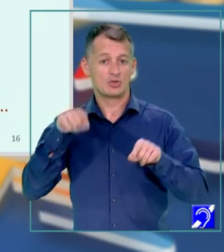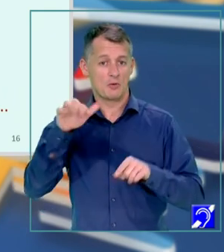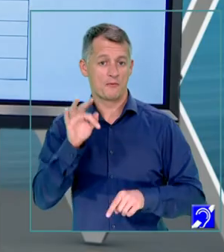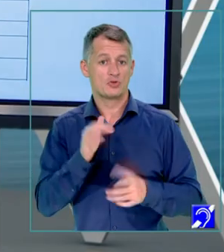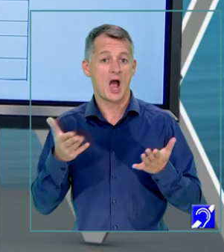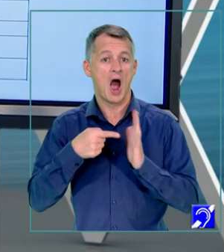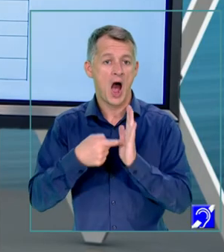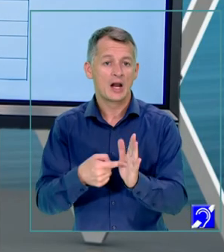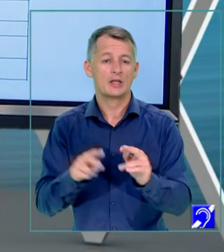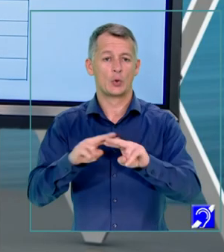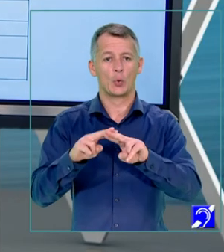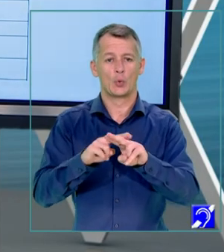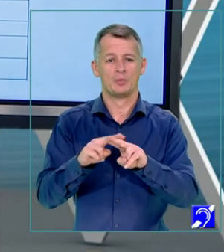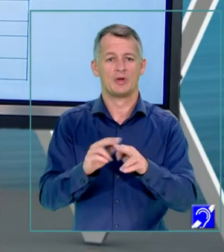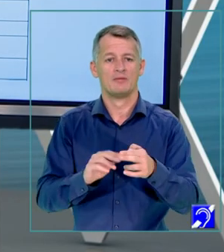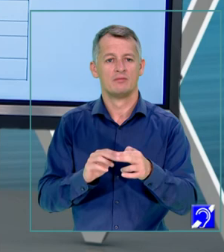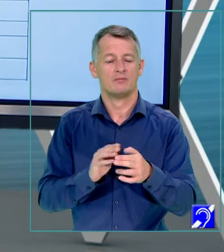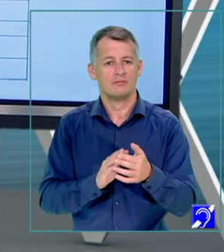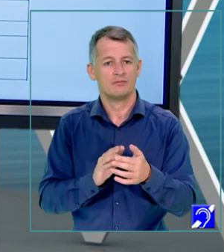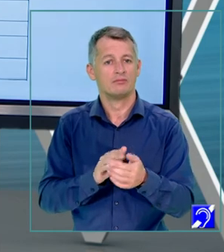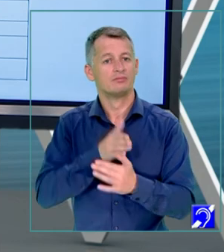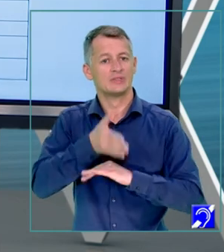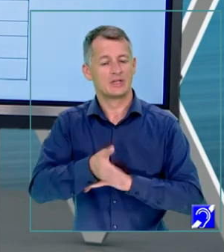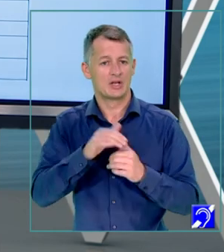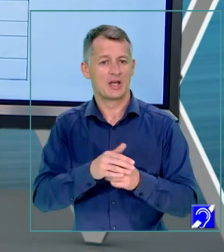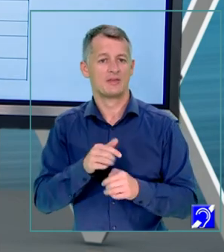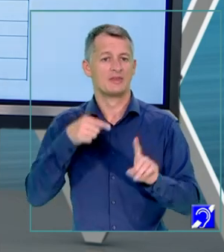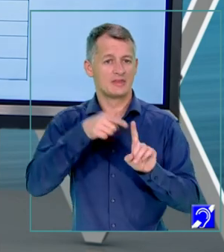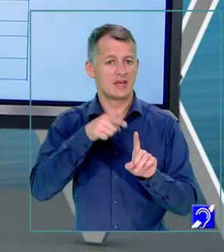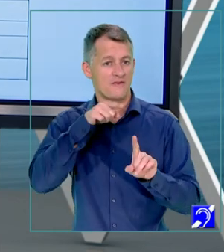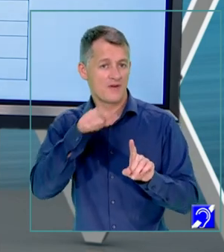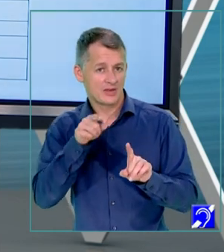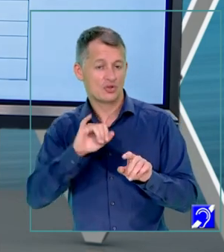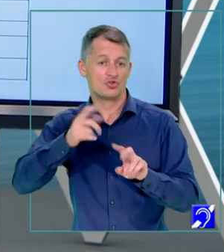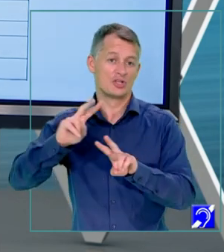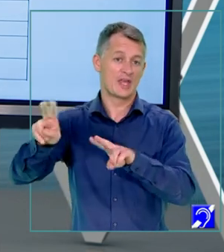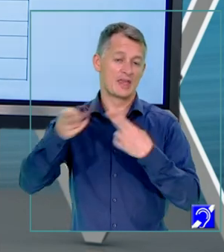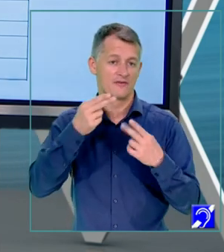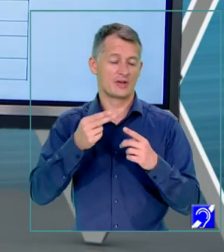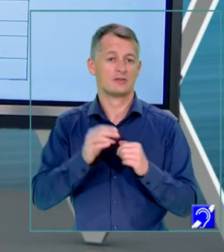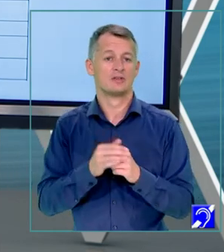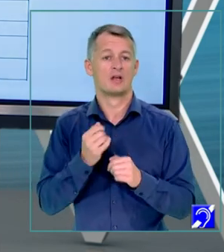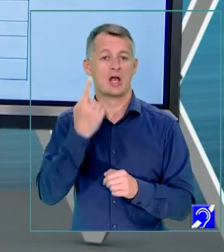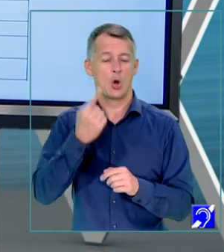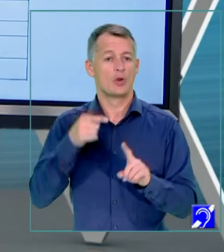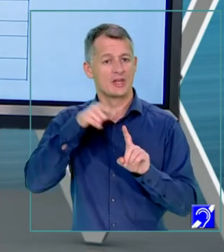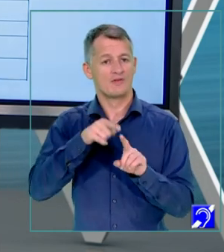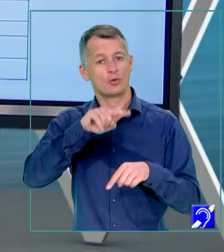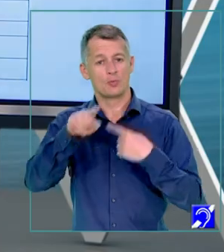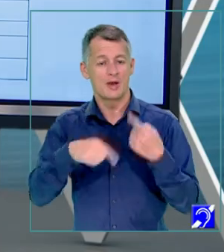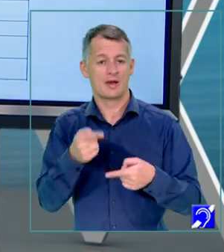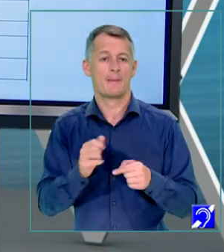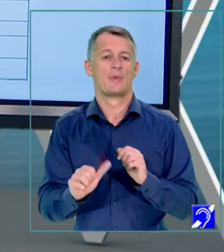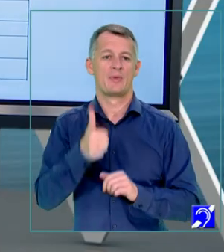efectiv modul de trecere de la o funcție la derivati sa și invers de la o derivată la primitivă sau la